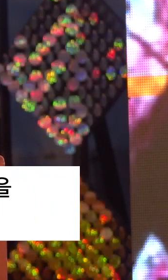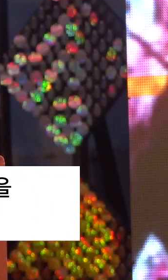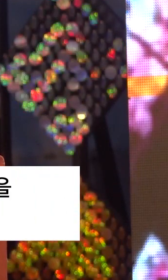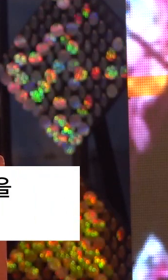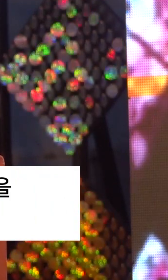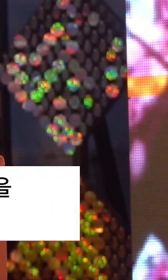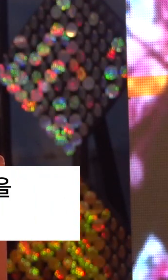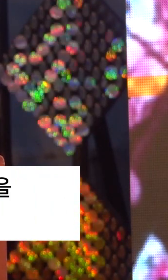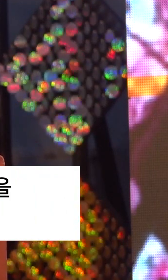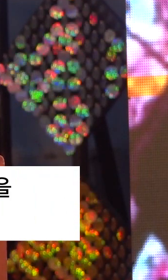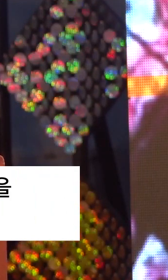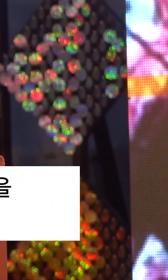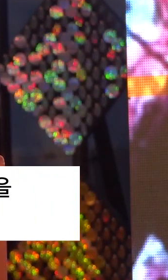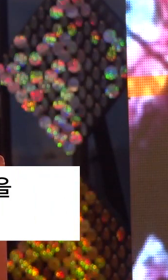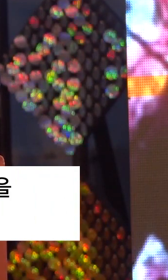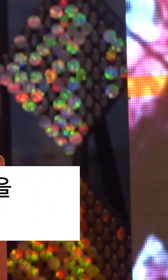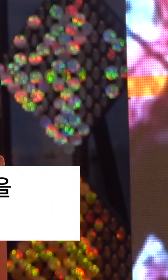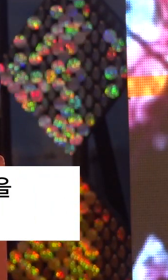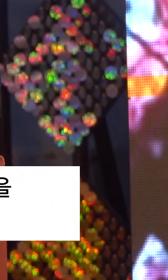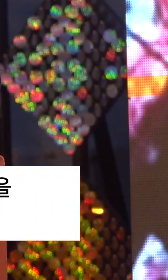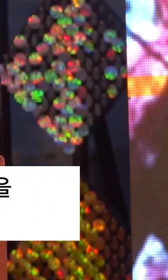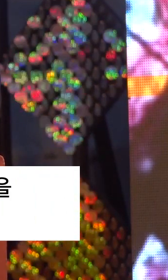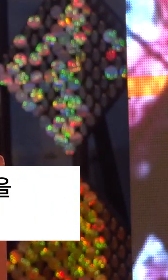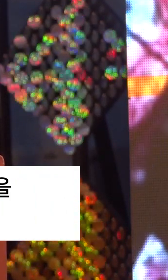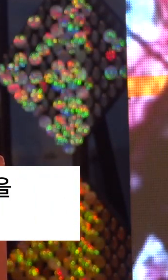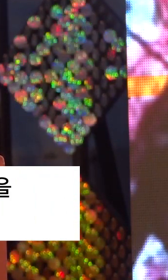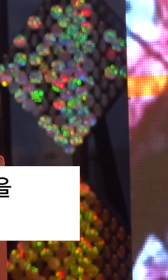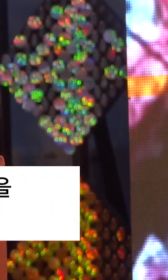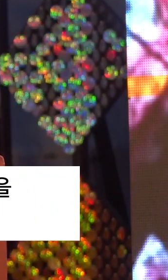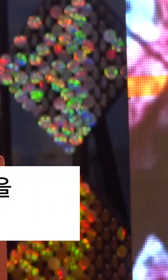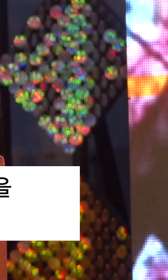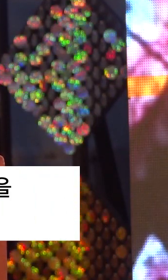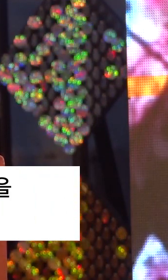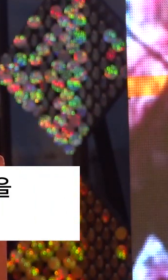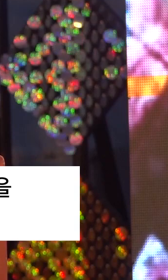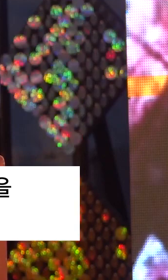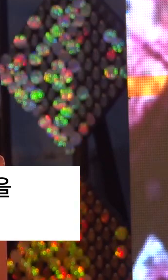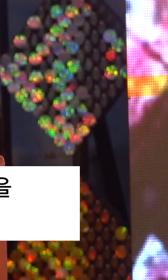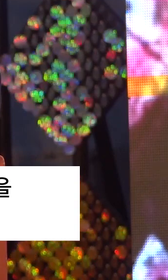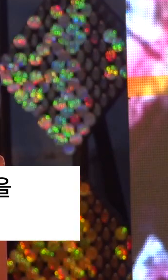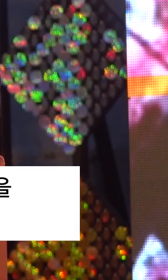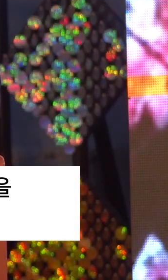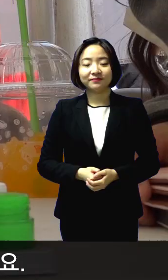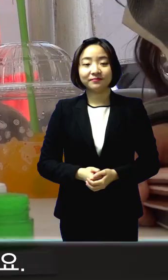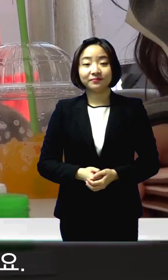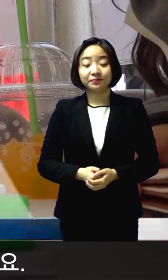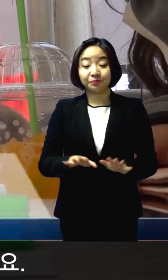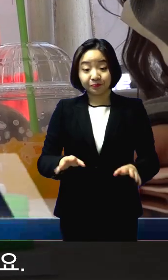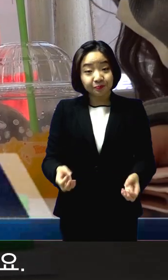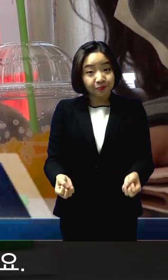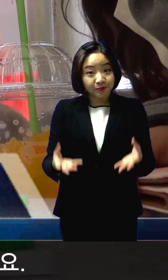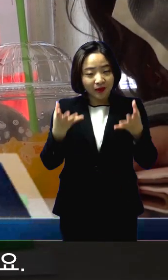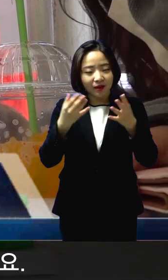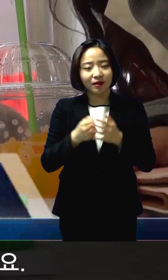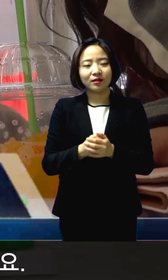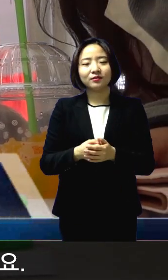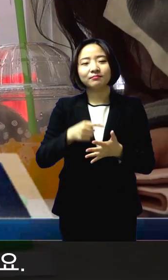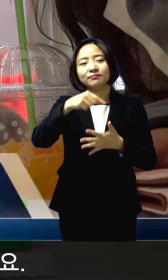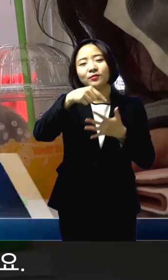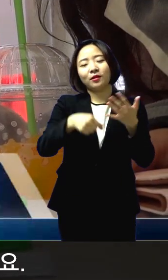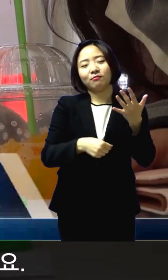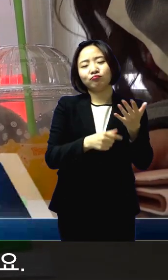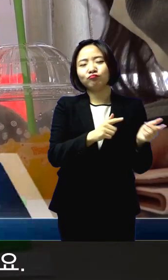둘러보시면서 축제를 마음껏 즐기시고 행복한 시간을 보내시기 바랍니다. 이번 축제는